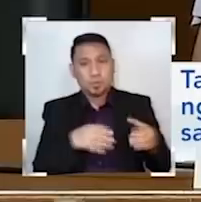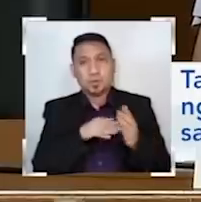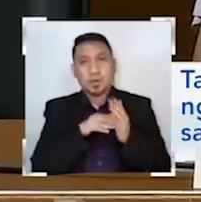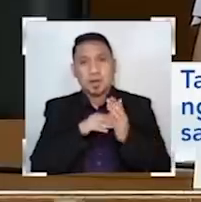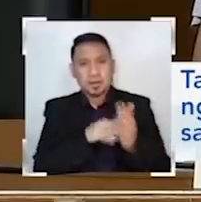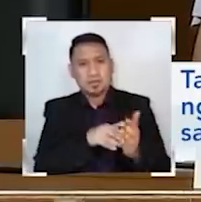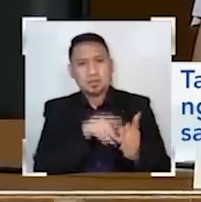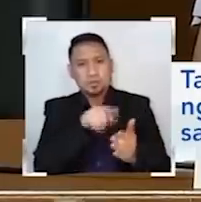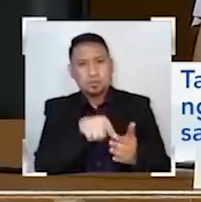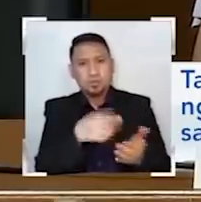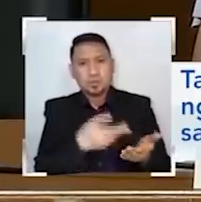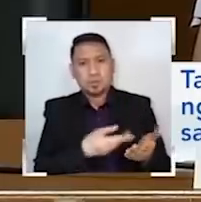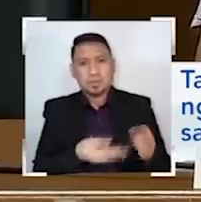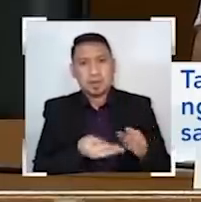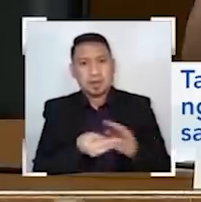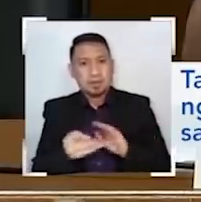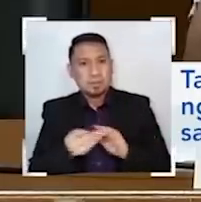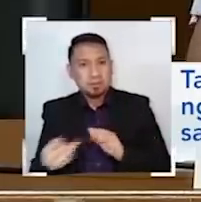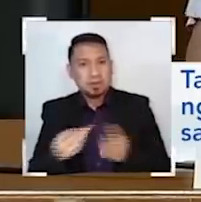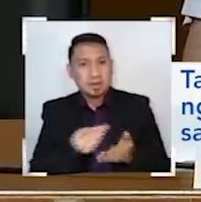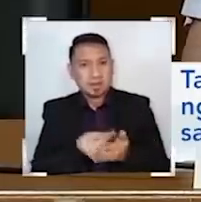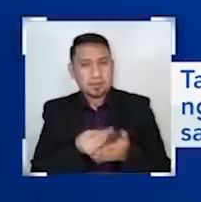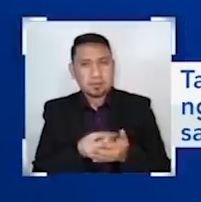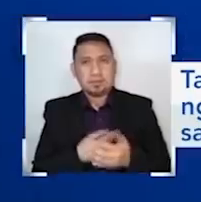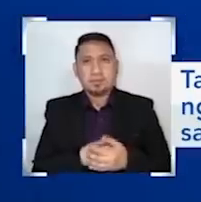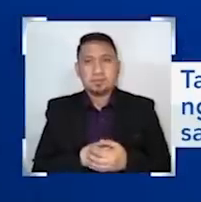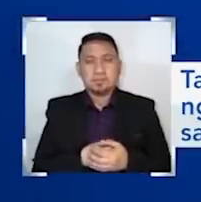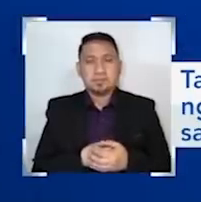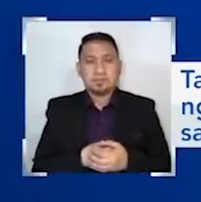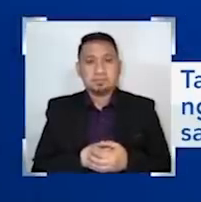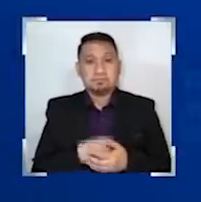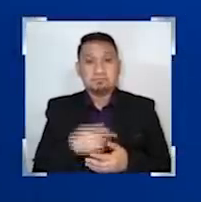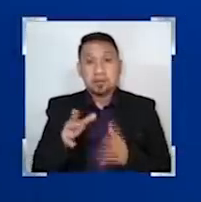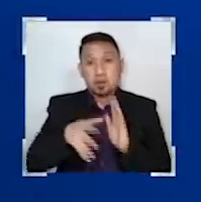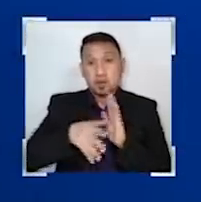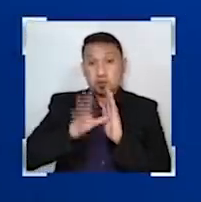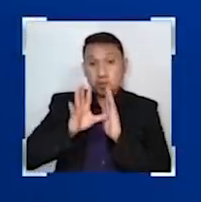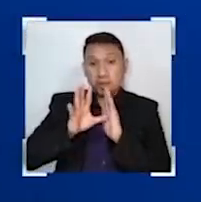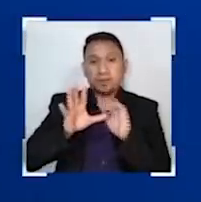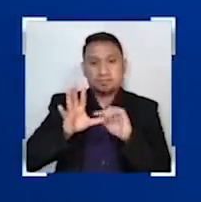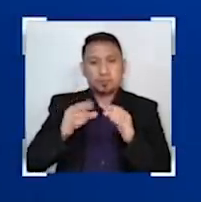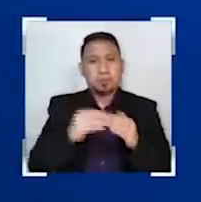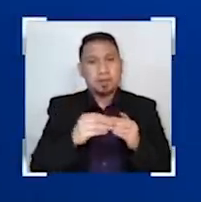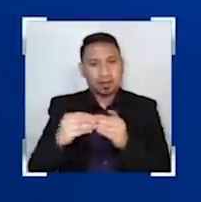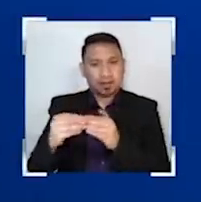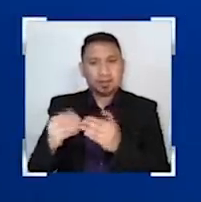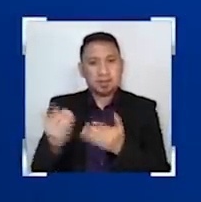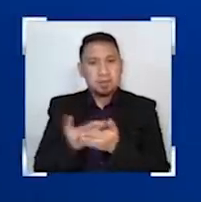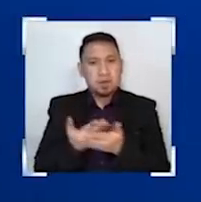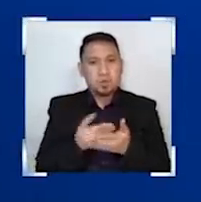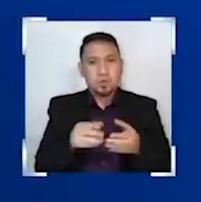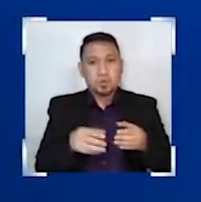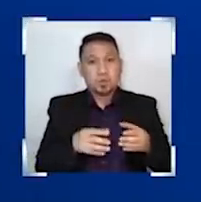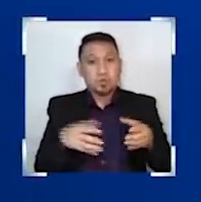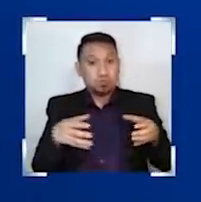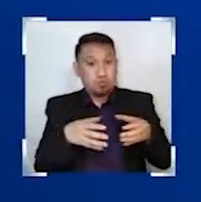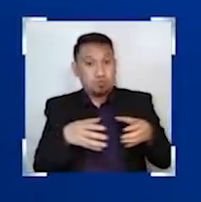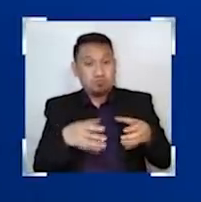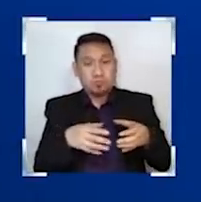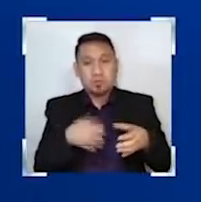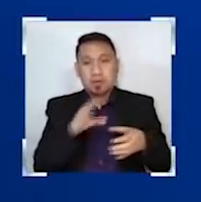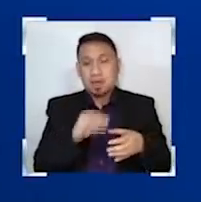na papalit sa kanilang Task Force Vote Buying. COMELEC pa rin ang manguna sa bagong task force at kasama ang pitong ahensya ng